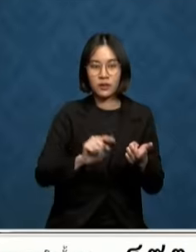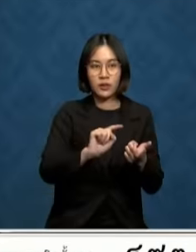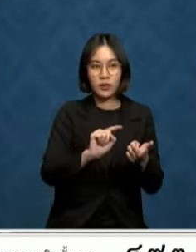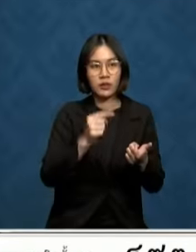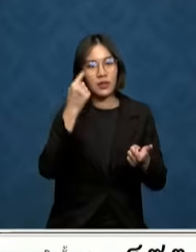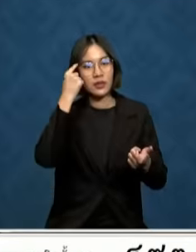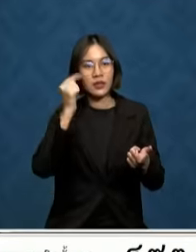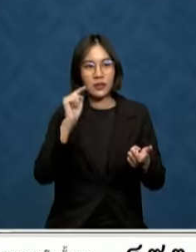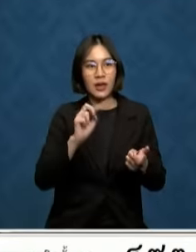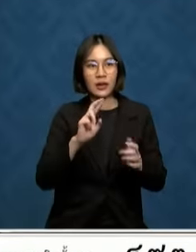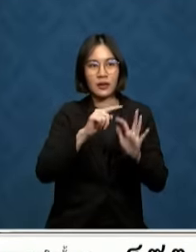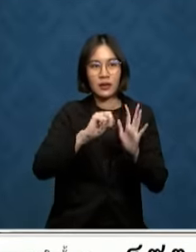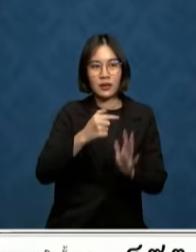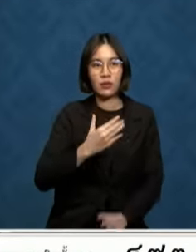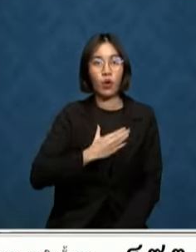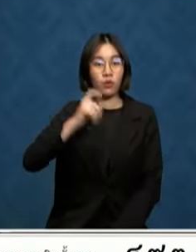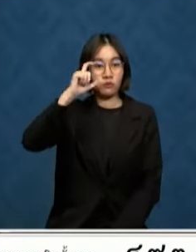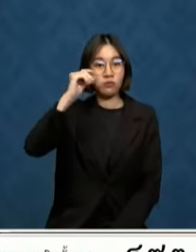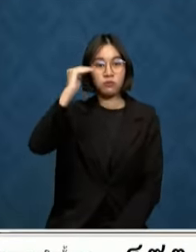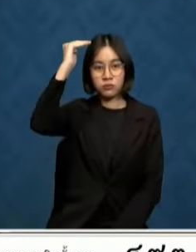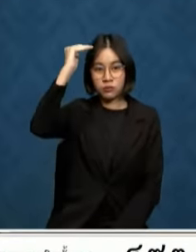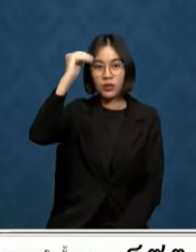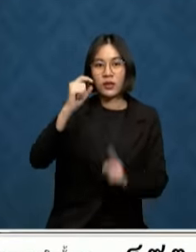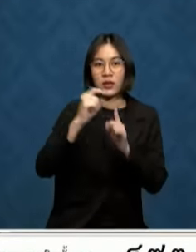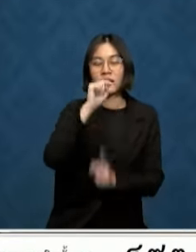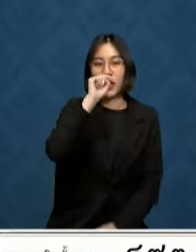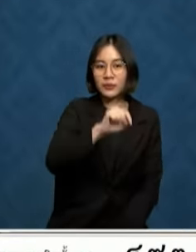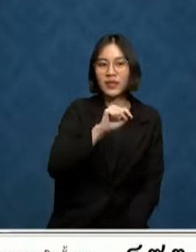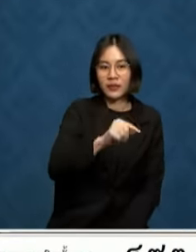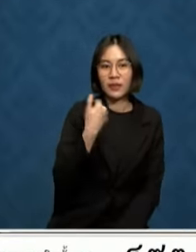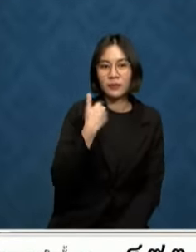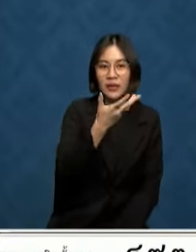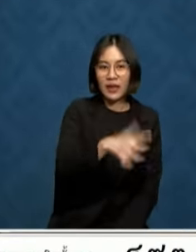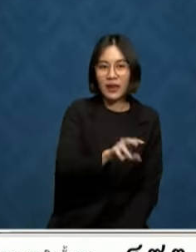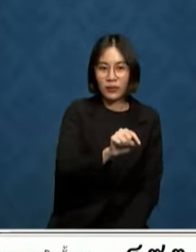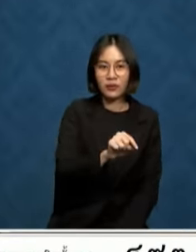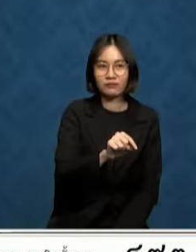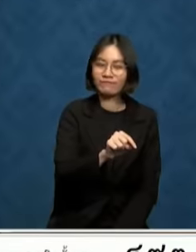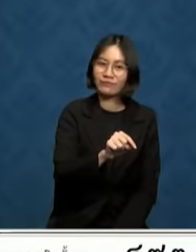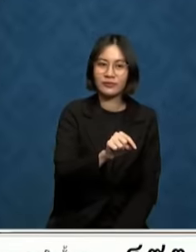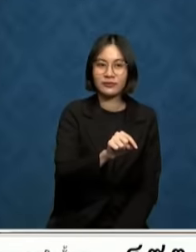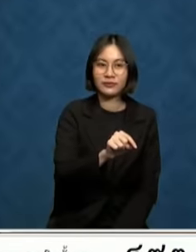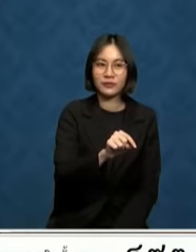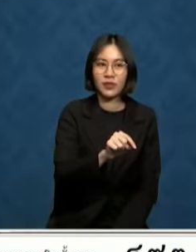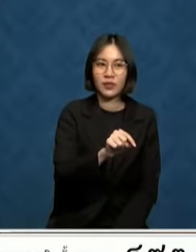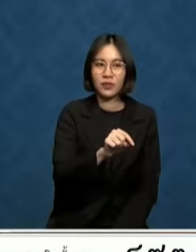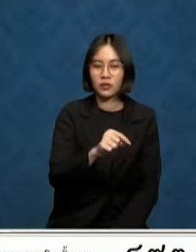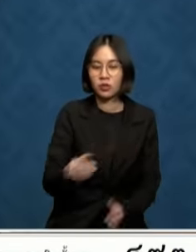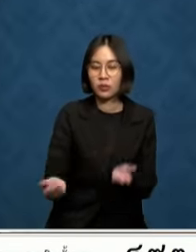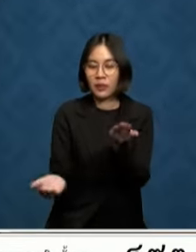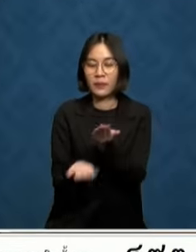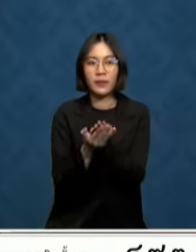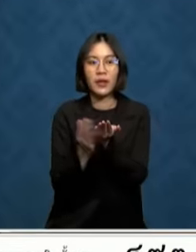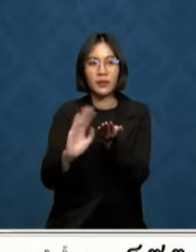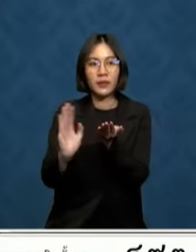อาจจะเหนว่าร่างของนายลงซิมันเี่ย มันมีคำสั่งฉบับนี้อยู่แล้วจึงอาจจะไม่จำเปนต้องใ่มาก็ได้